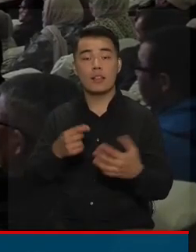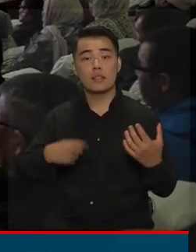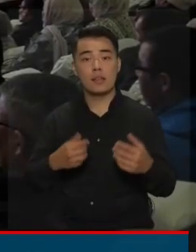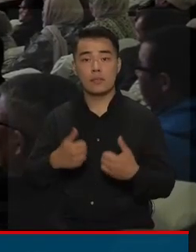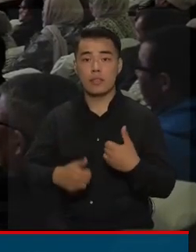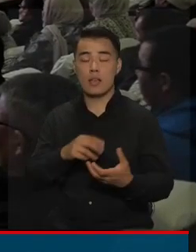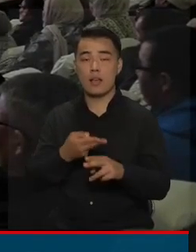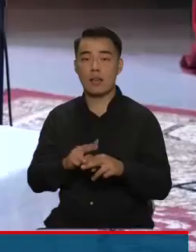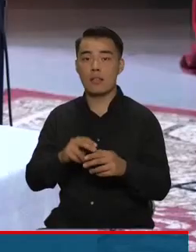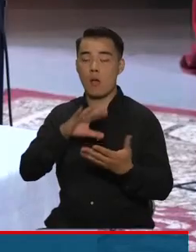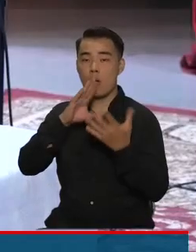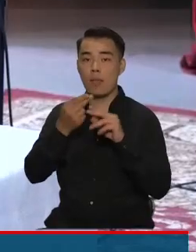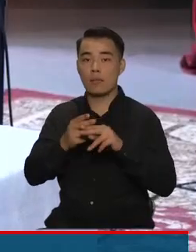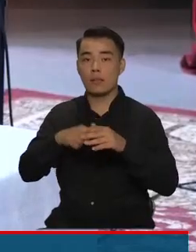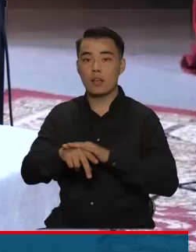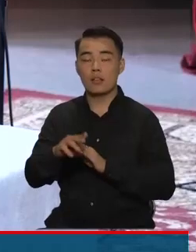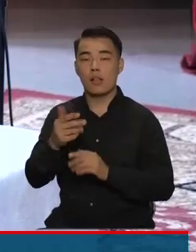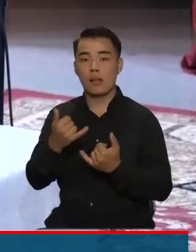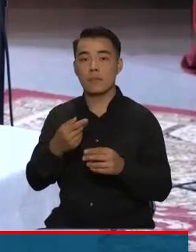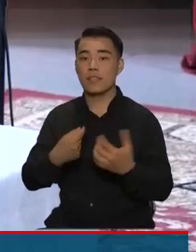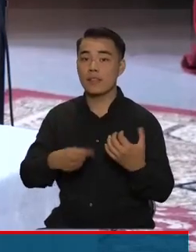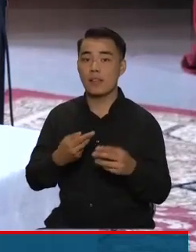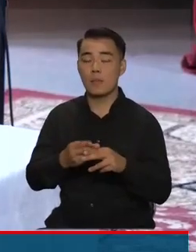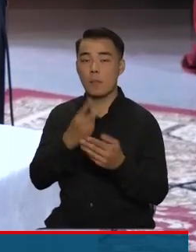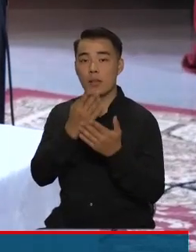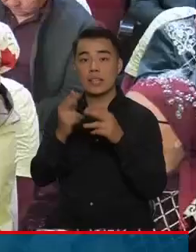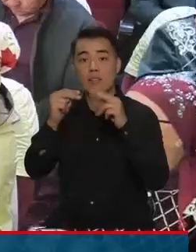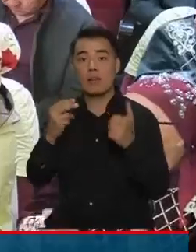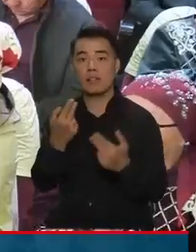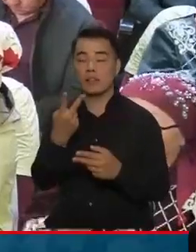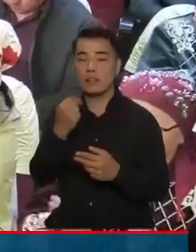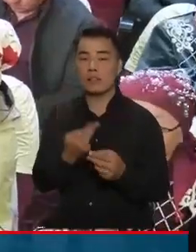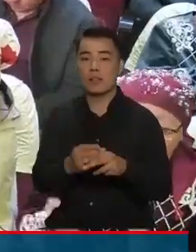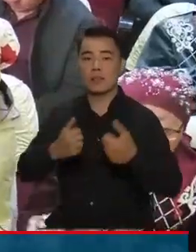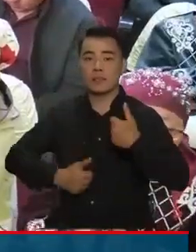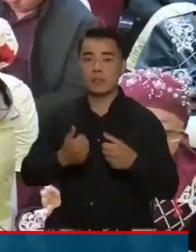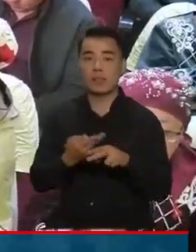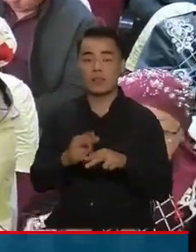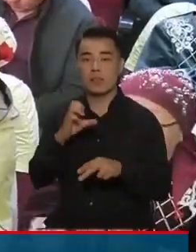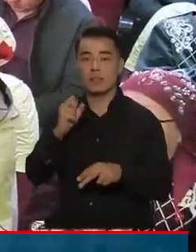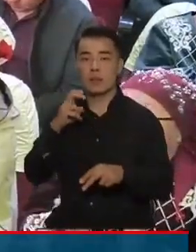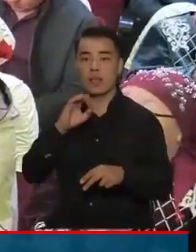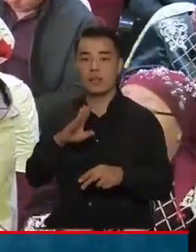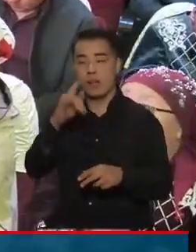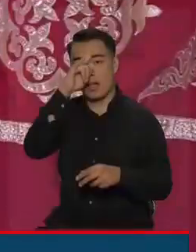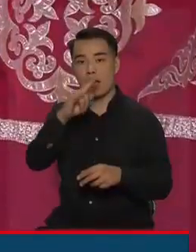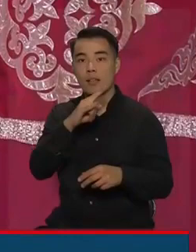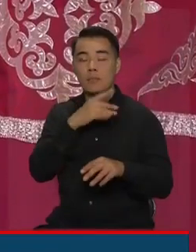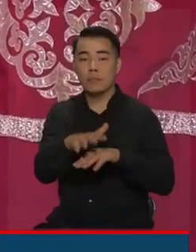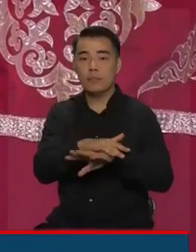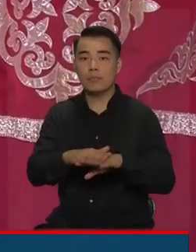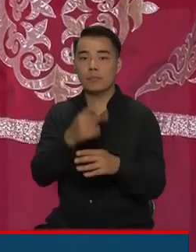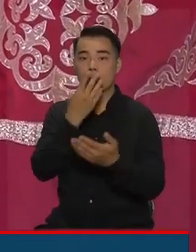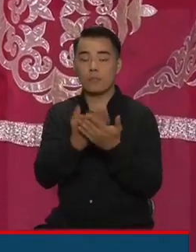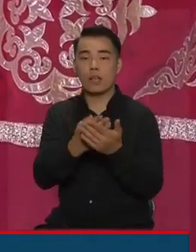айты серкелері Шыңболат Ілдебаев атындағы кеншілер сарайында екі күн бойы сөз таластырып, Сәтбаев жұрдың қазақтың рухани өнеріне әбден